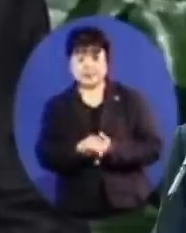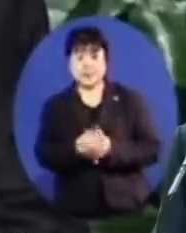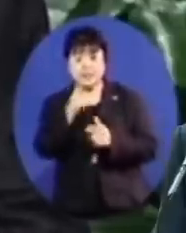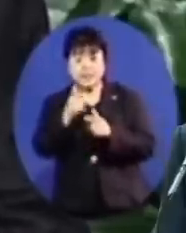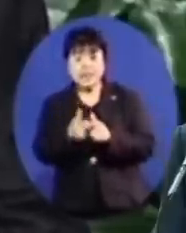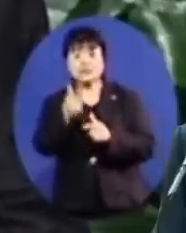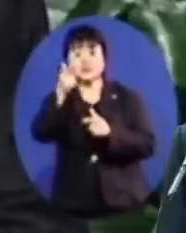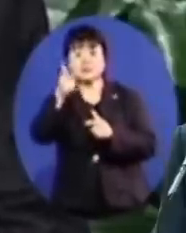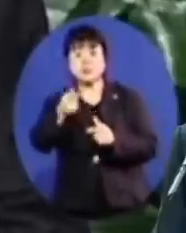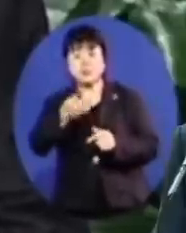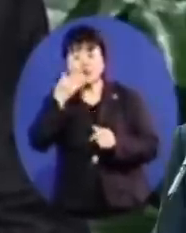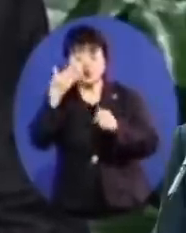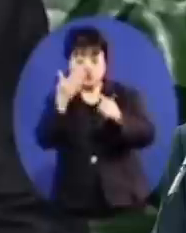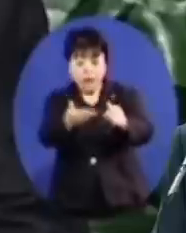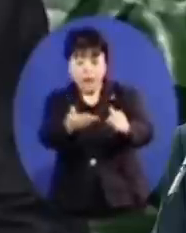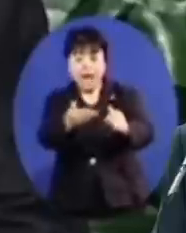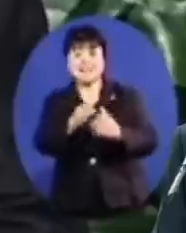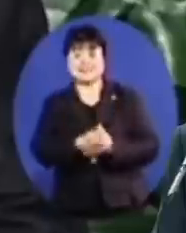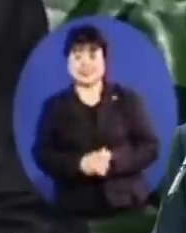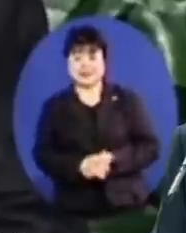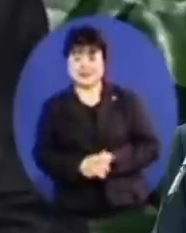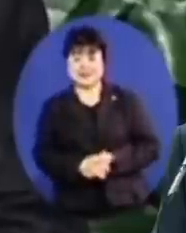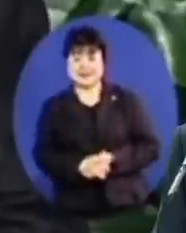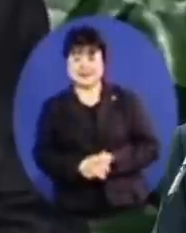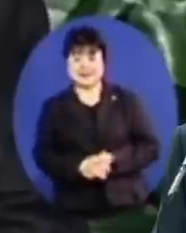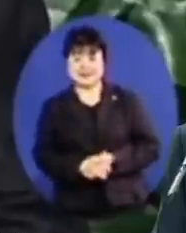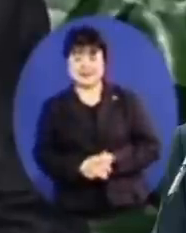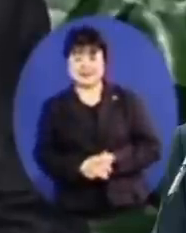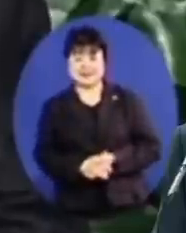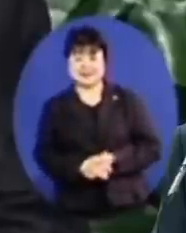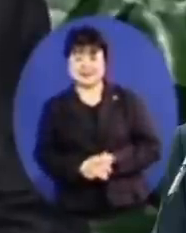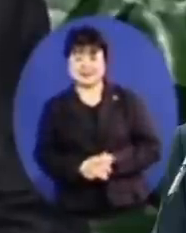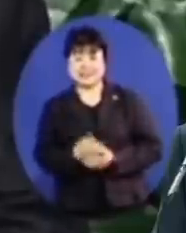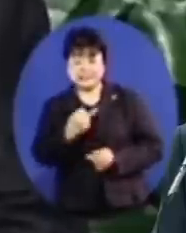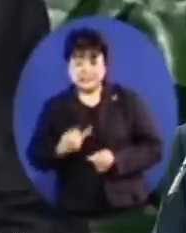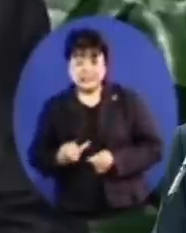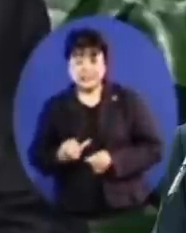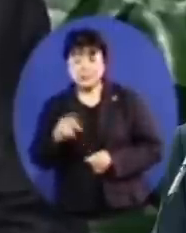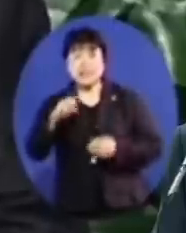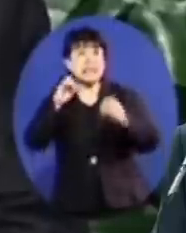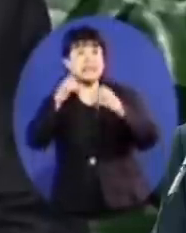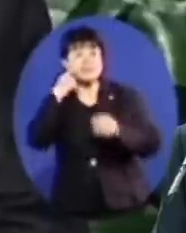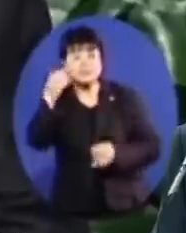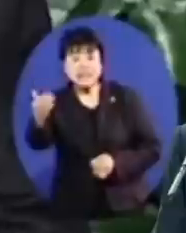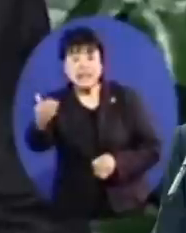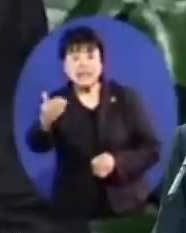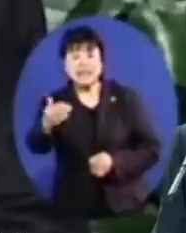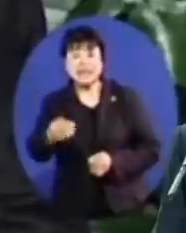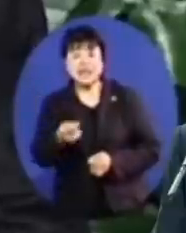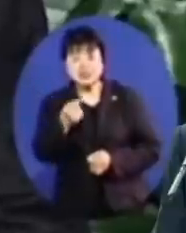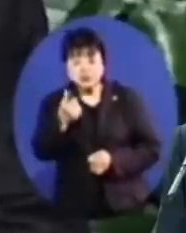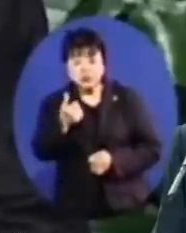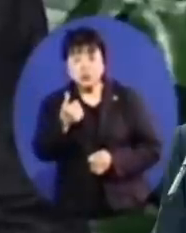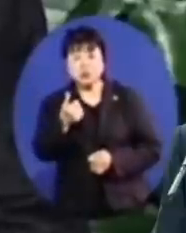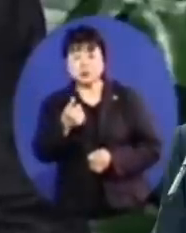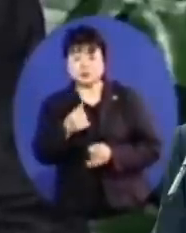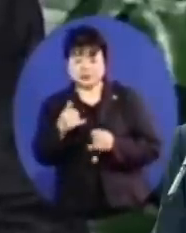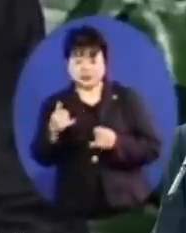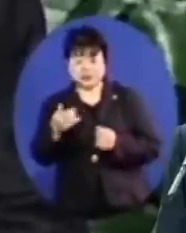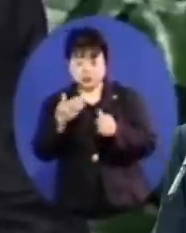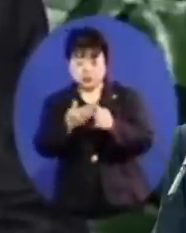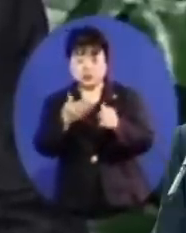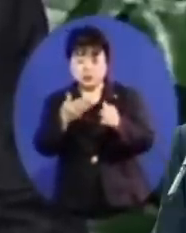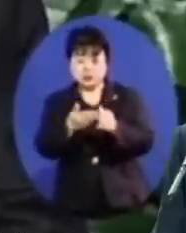예수님이 저들에게 먹을 것을 주라고 하지 않았습니까? 그때 제자들이 뭐라고 대답했습니까? 조금씩 이 사람에게